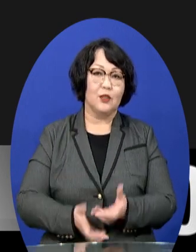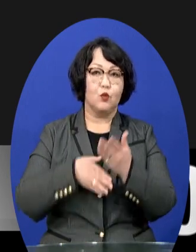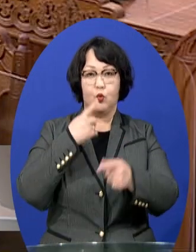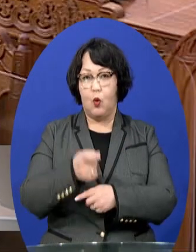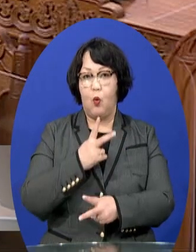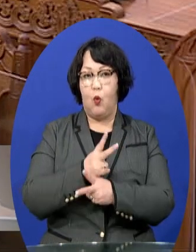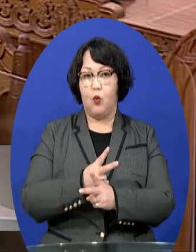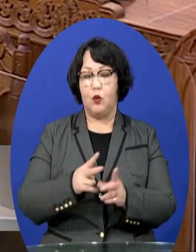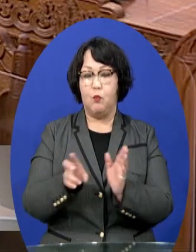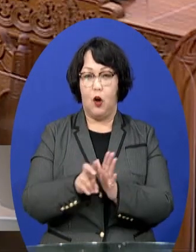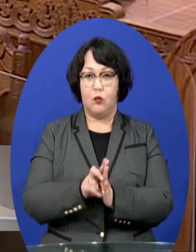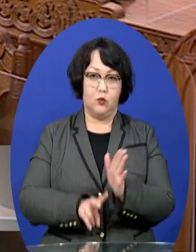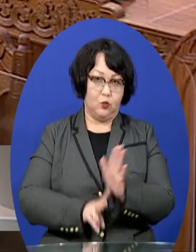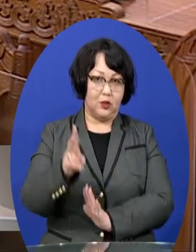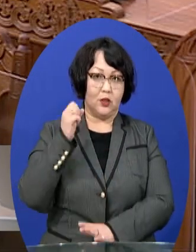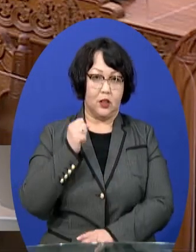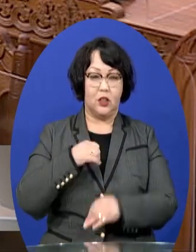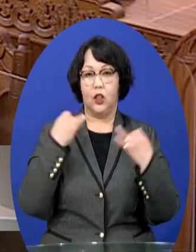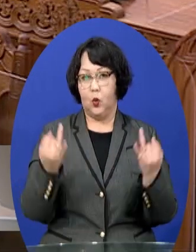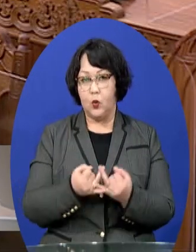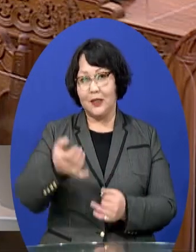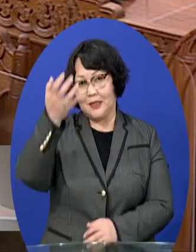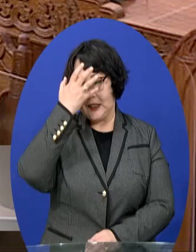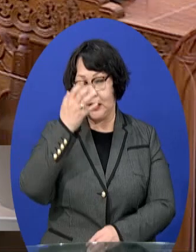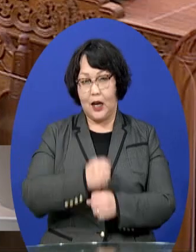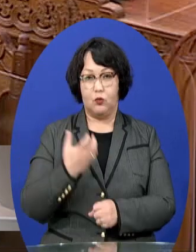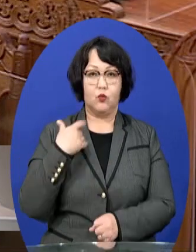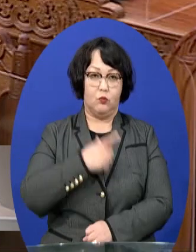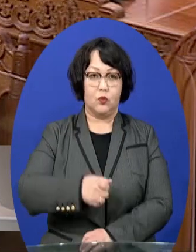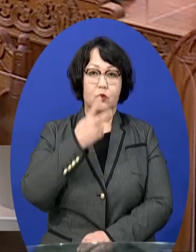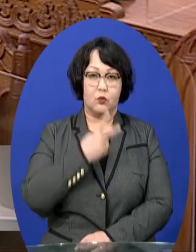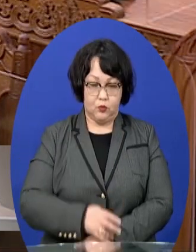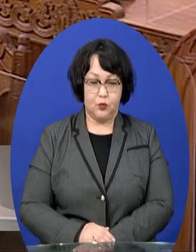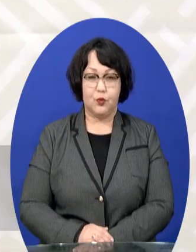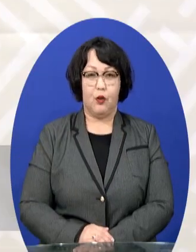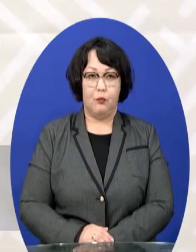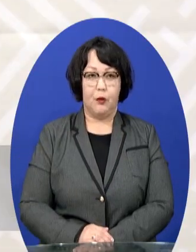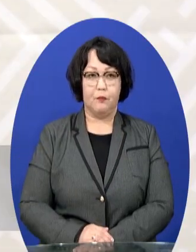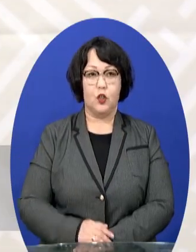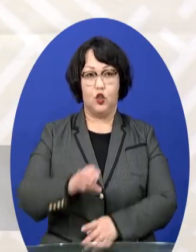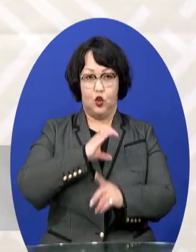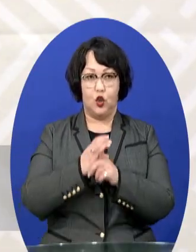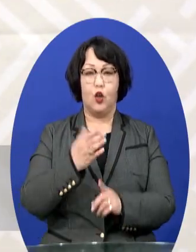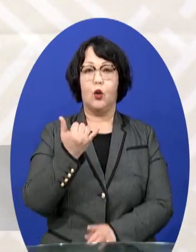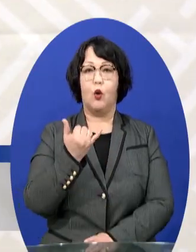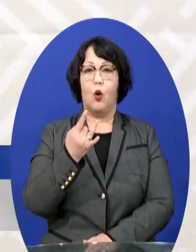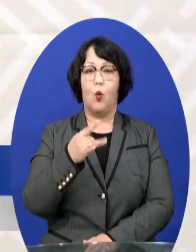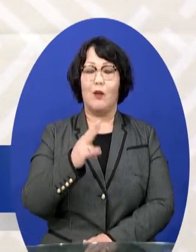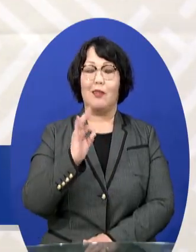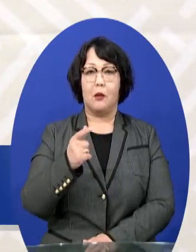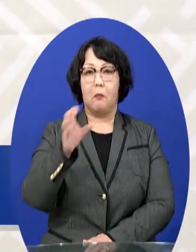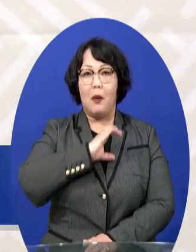хууль эрхцүүлэн боломж бүрдэнэ гэж Улсын хурал засгийн газрын ажлын эсхийнхэн үзэж байна. Манай соёл урлагийн байгууллагуудын одоо